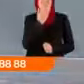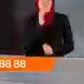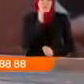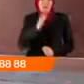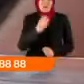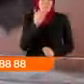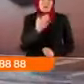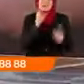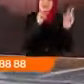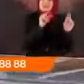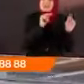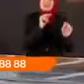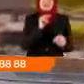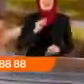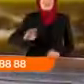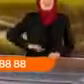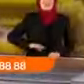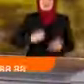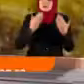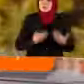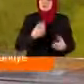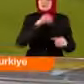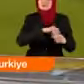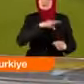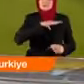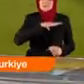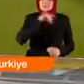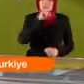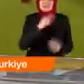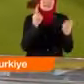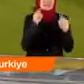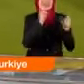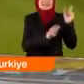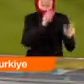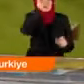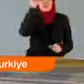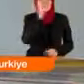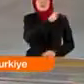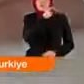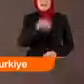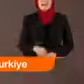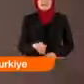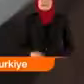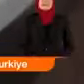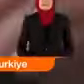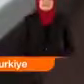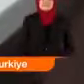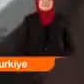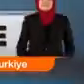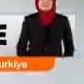jentin yetkilileri Bodrum daydı doğasıyla parmak ısırtan okul Türkiye'de ilk kez görücüye çıktı de